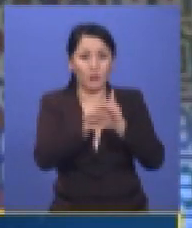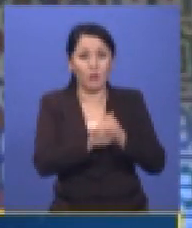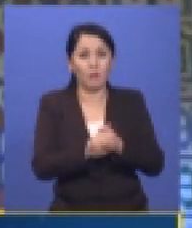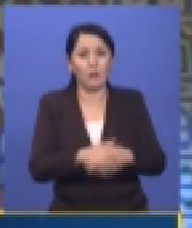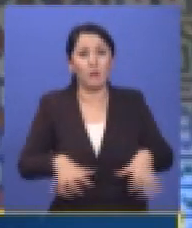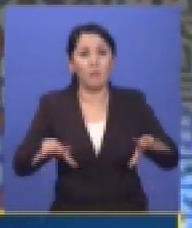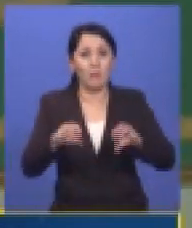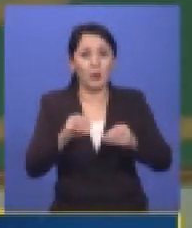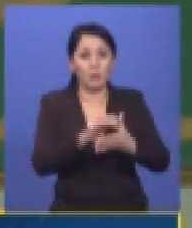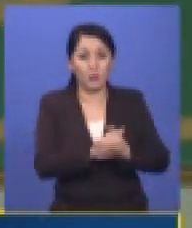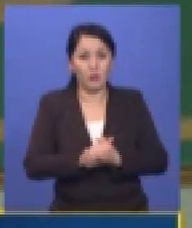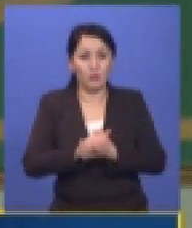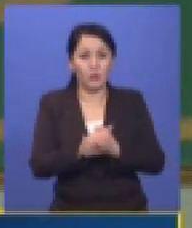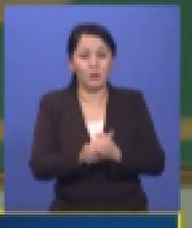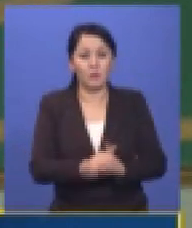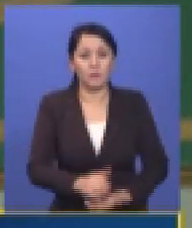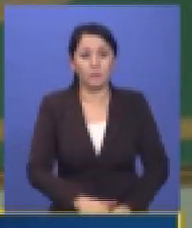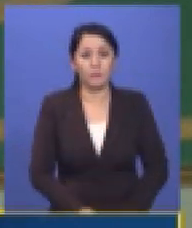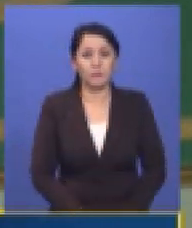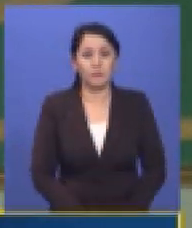ислам татулық пен бірлікті бұйырады.